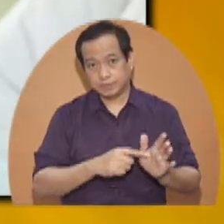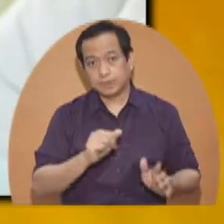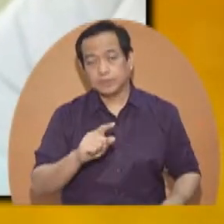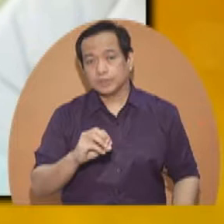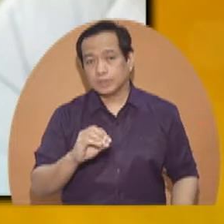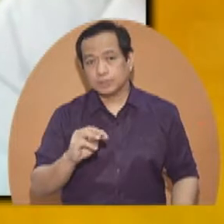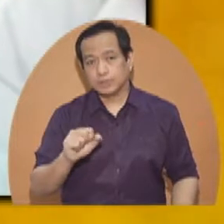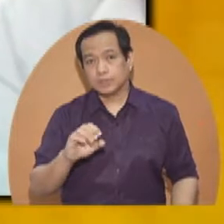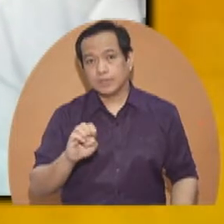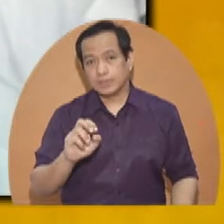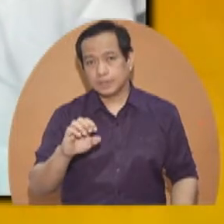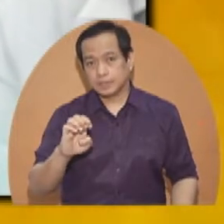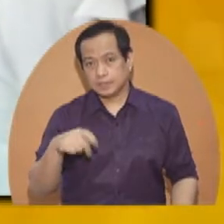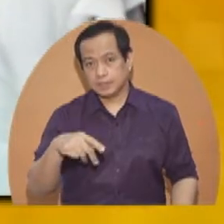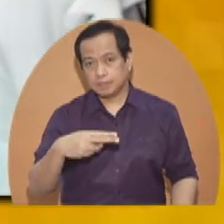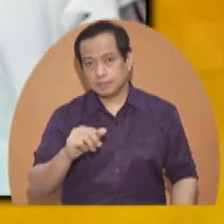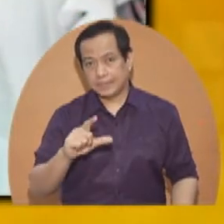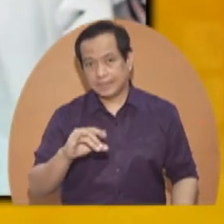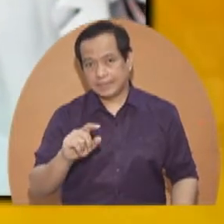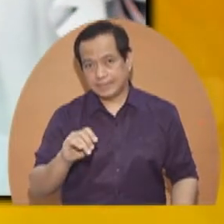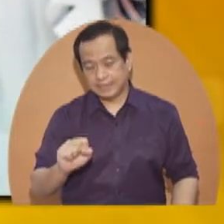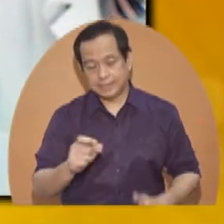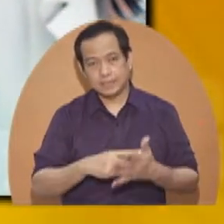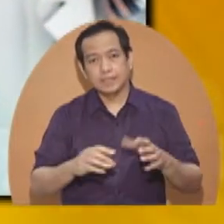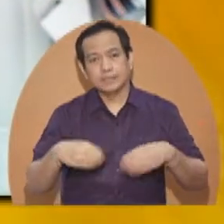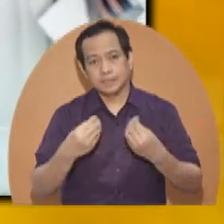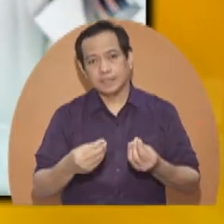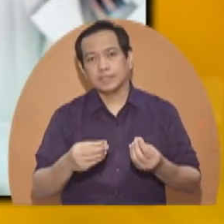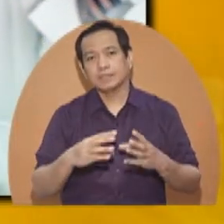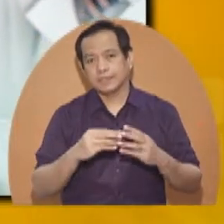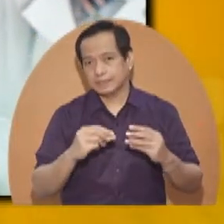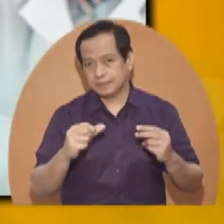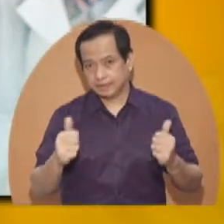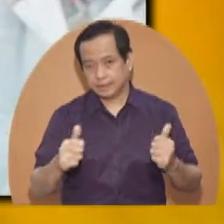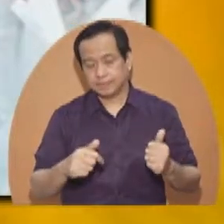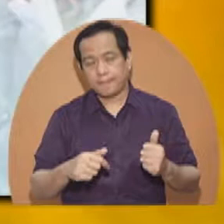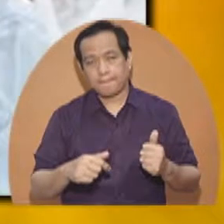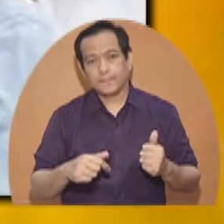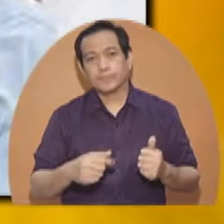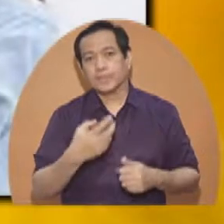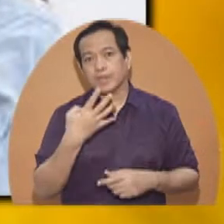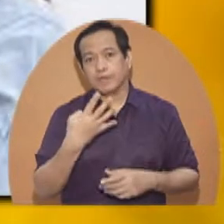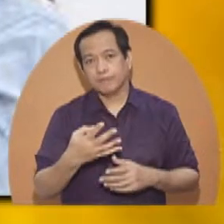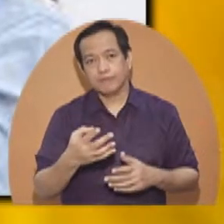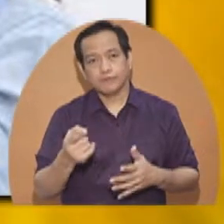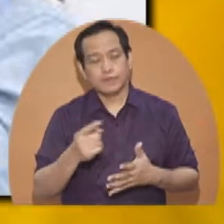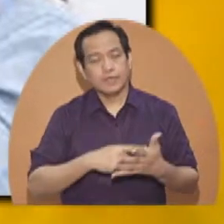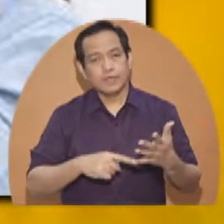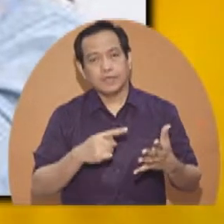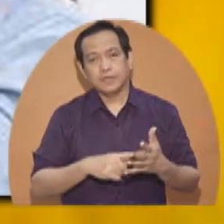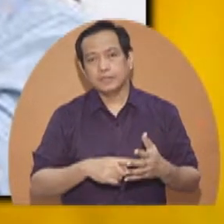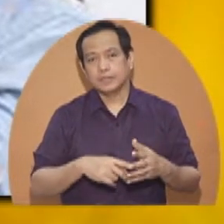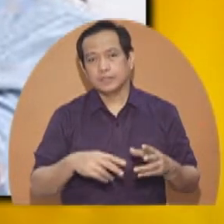ng mga sintomas ng autoimmune encephalitis para mabigyan ng lunas kaagad. Ang apat